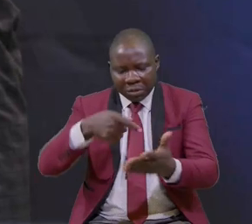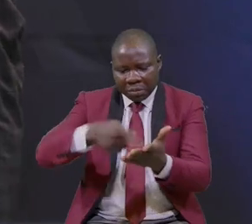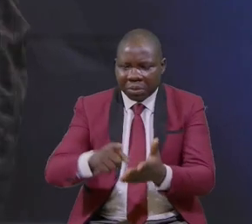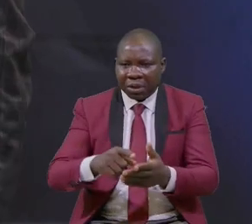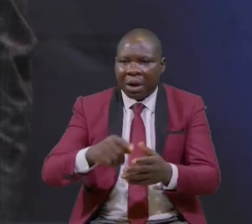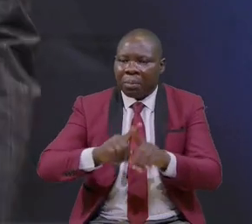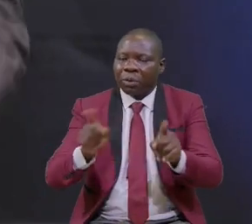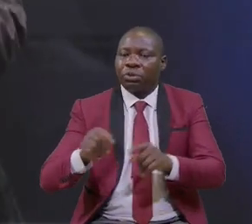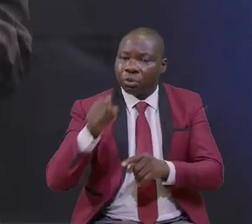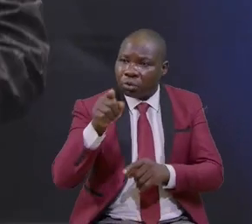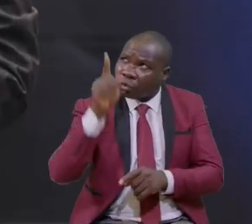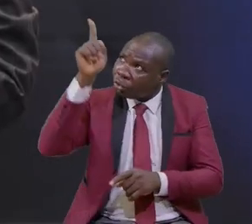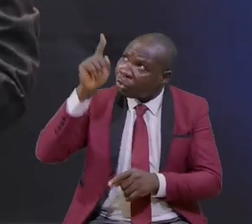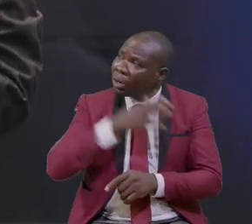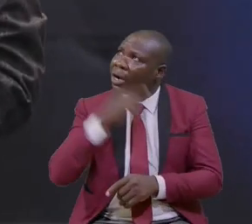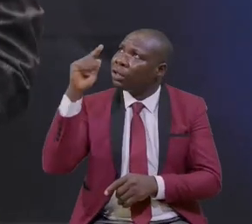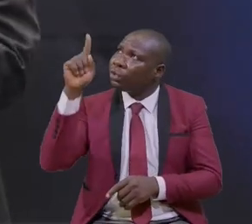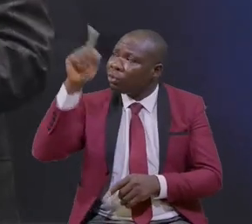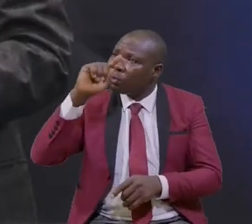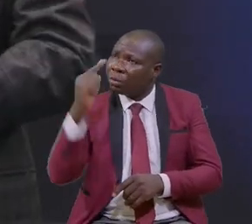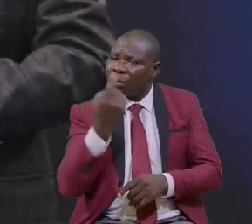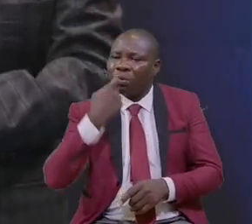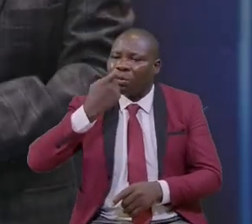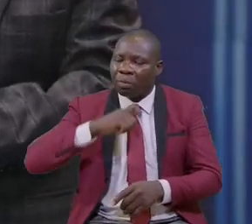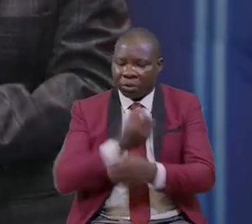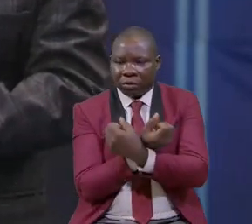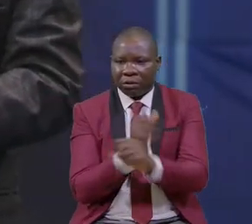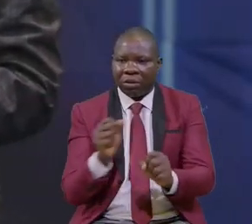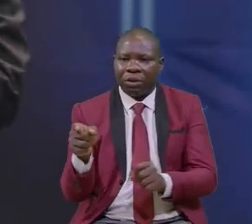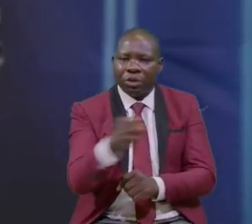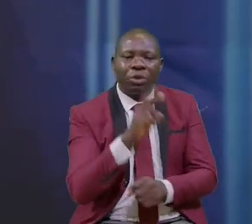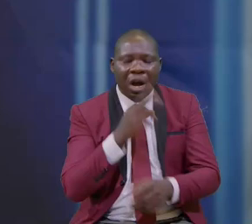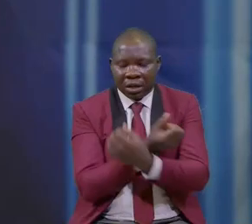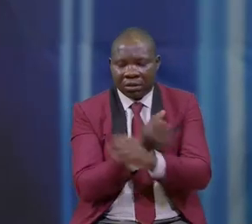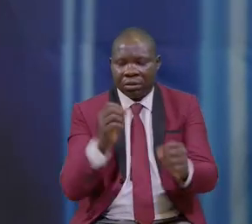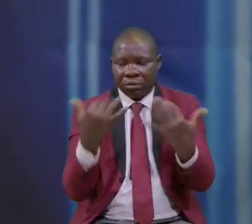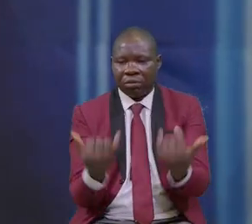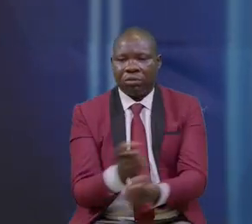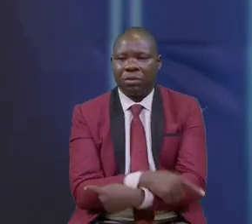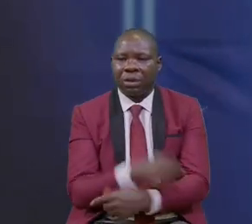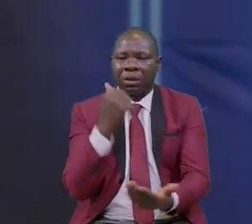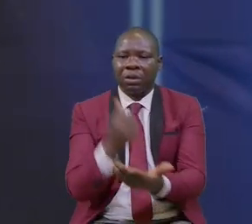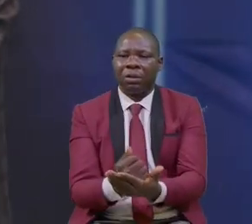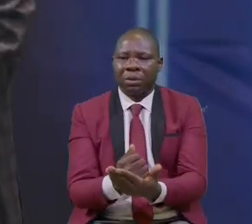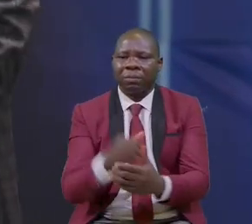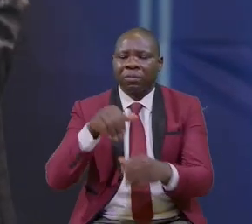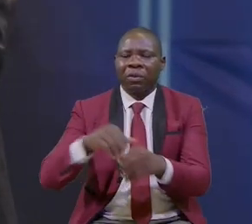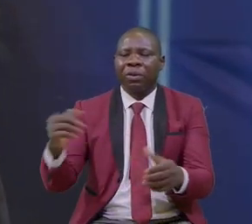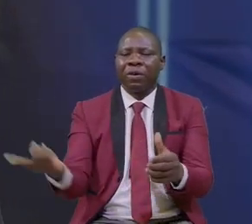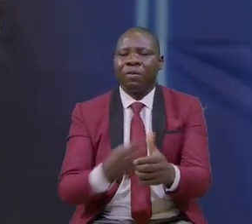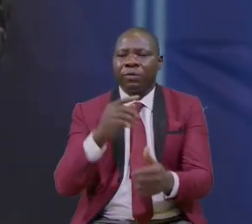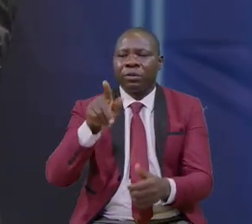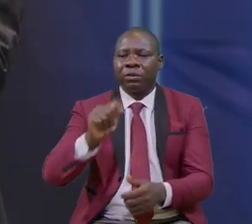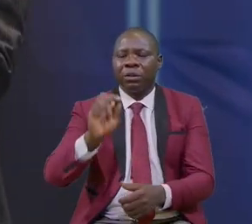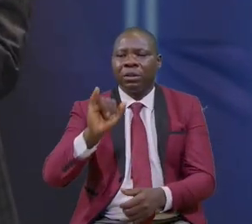toi seul dois sauver. Tu es sauvé aujourd'hui. 1 Timothée